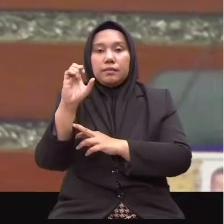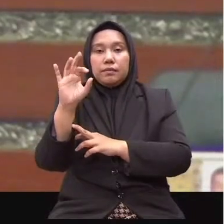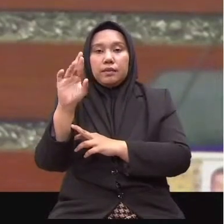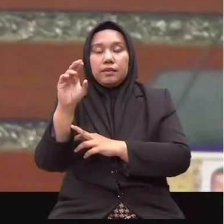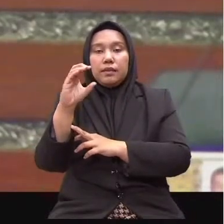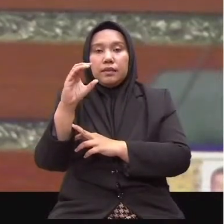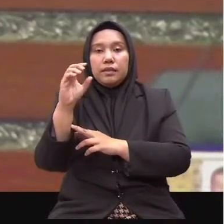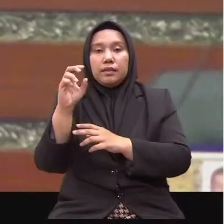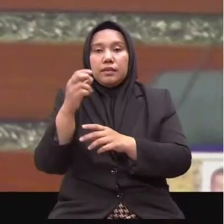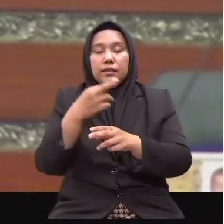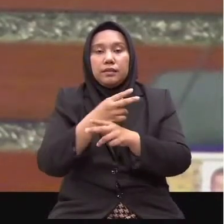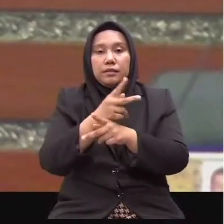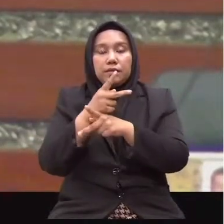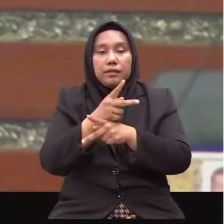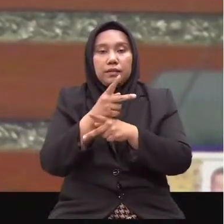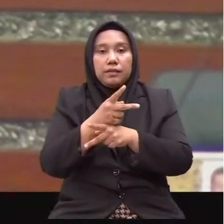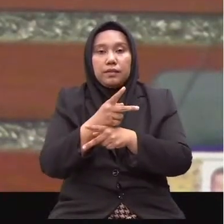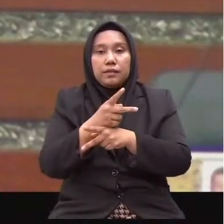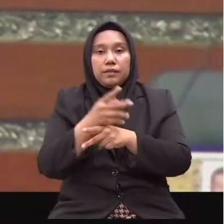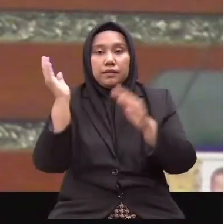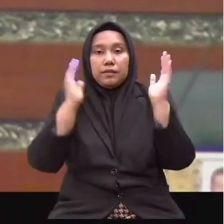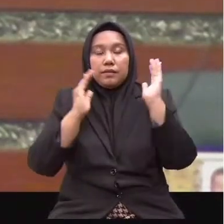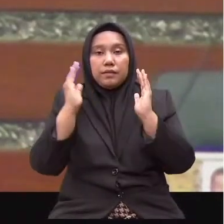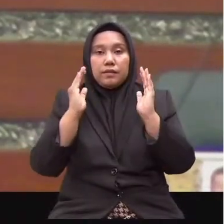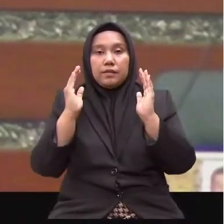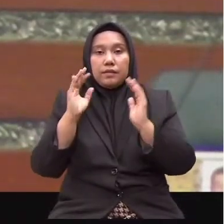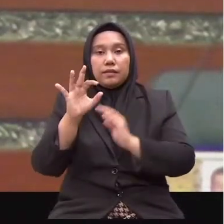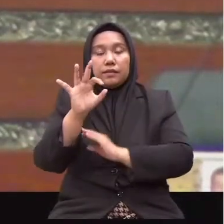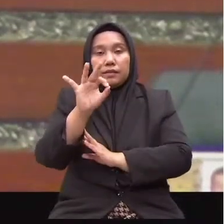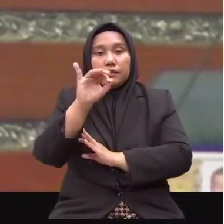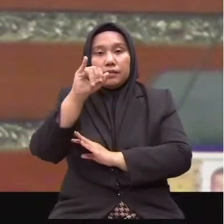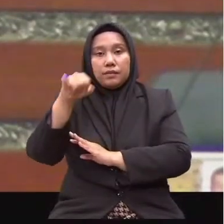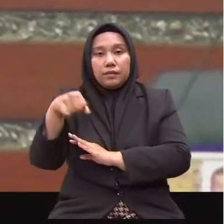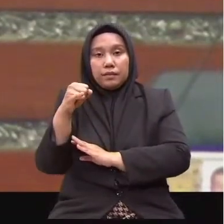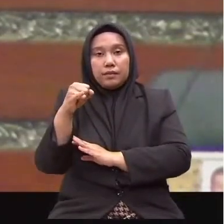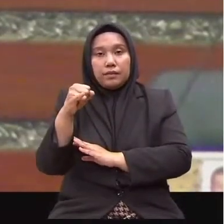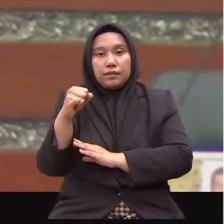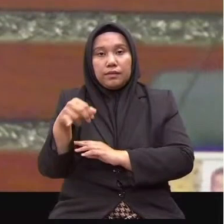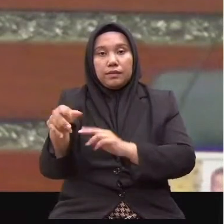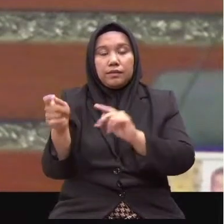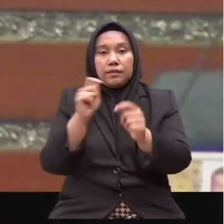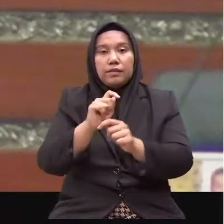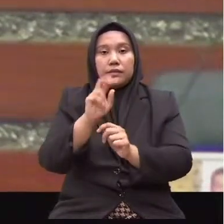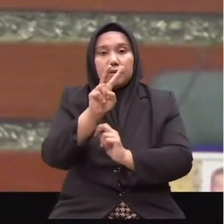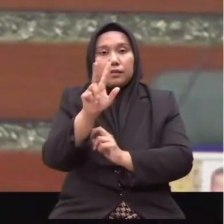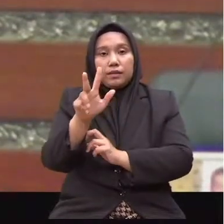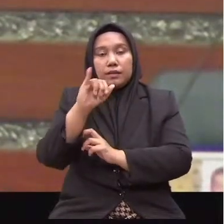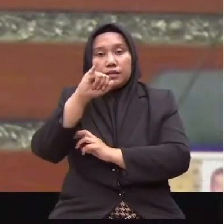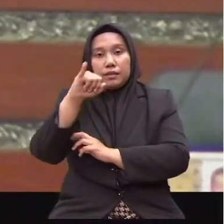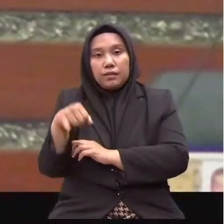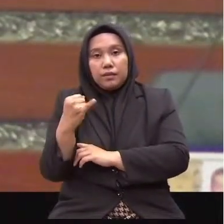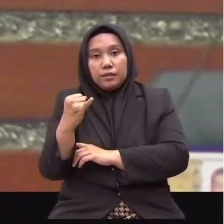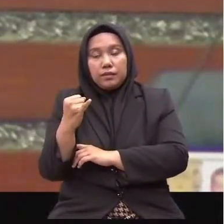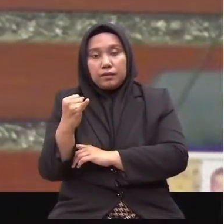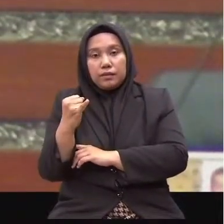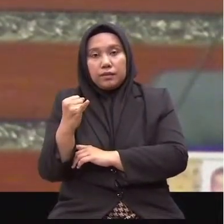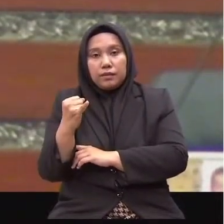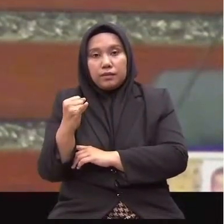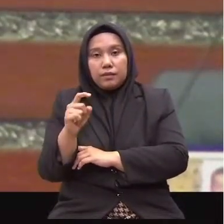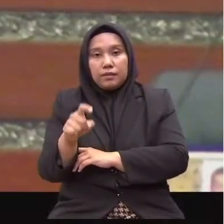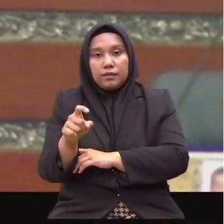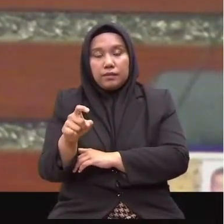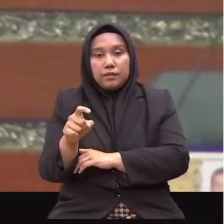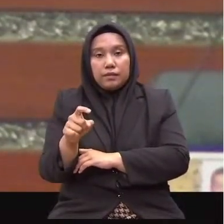saya nampak peruntukannya naik daripada 9 juta Kepada 23 juta saya sambut baik bagi saya ada keperluan